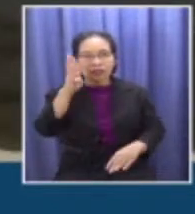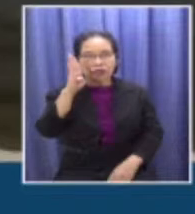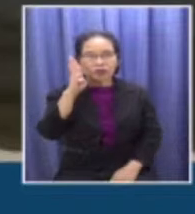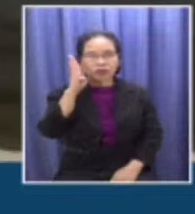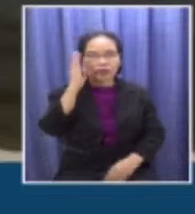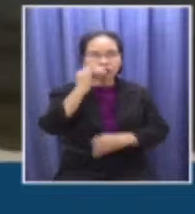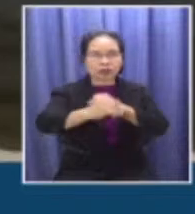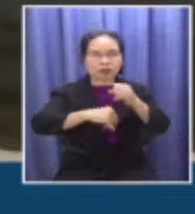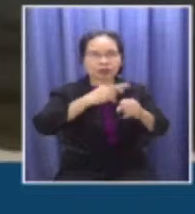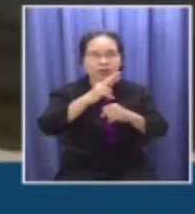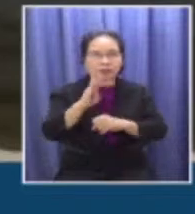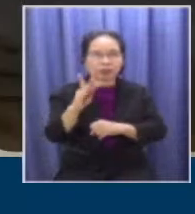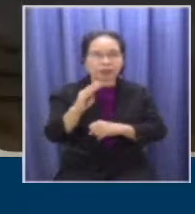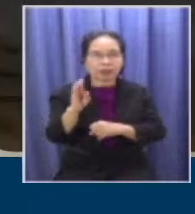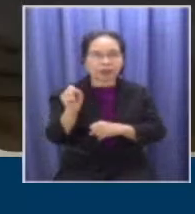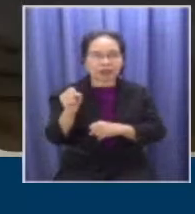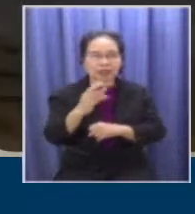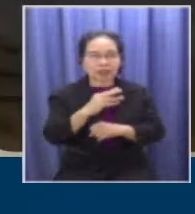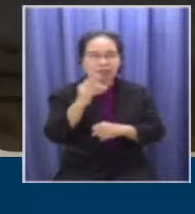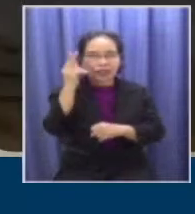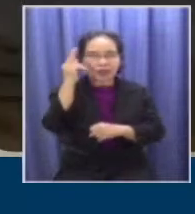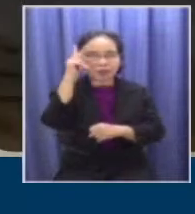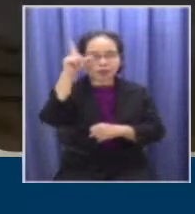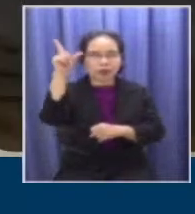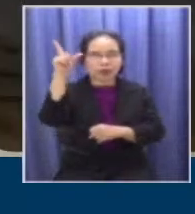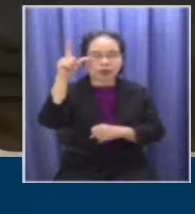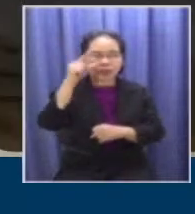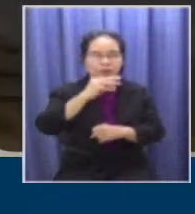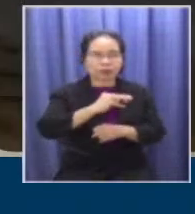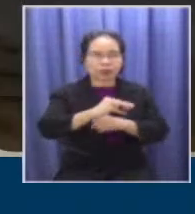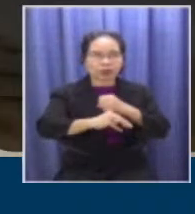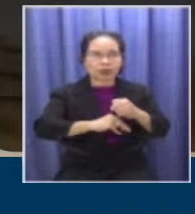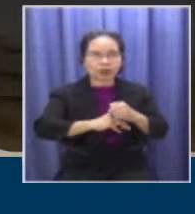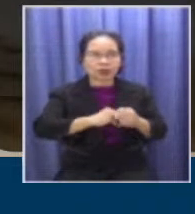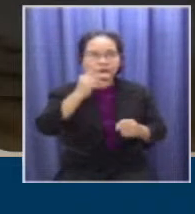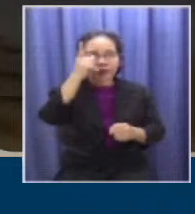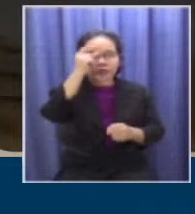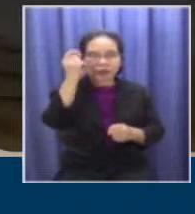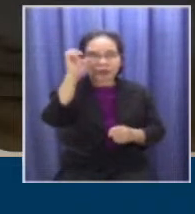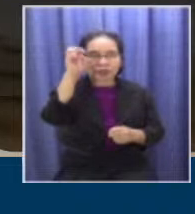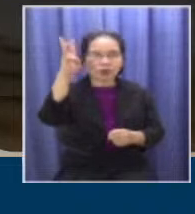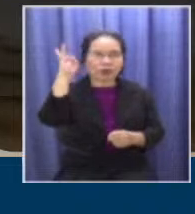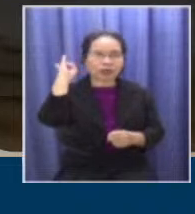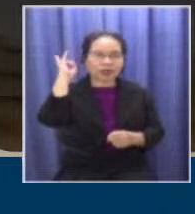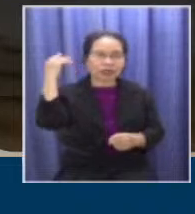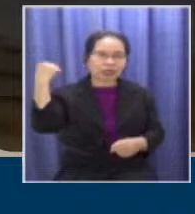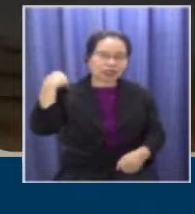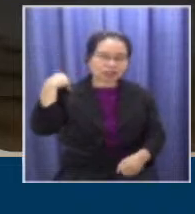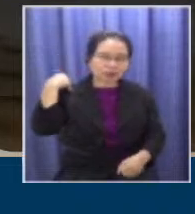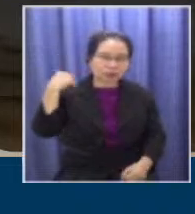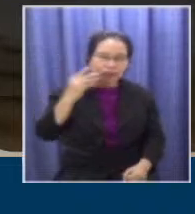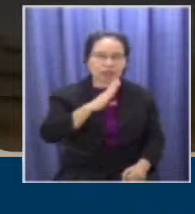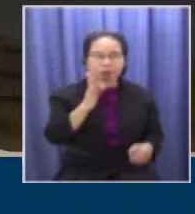ewie ma body yahodo nanso asase pe na dibuo nipa mama yɛn kenkan